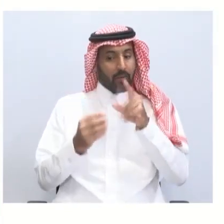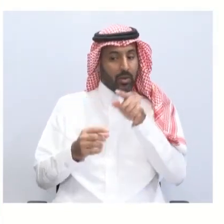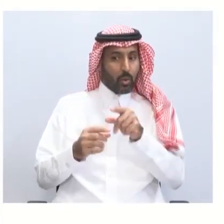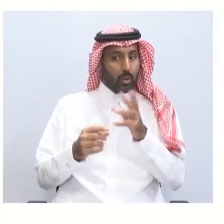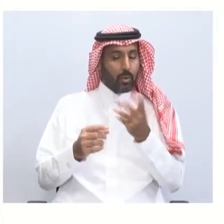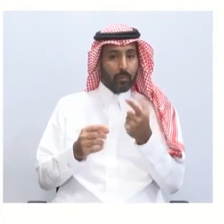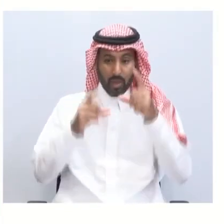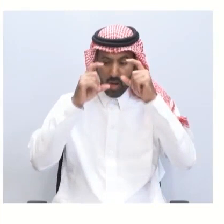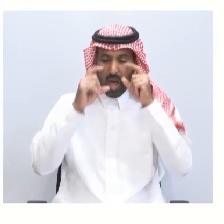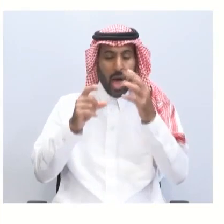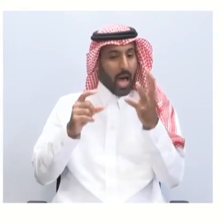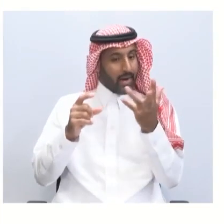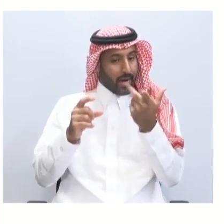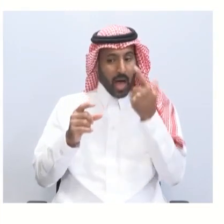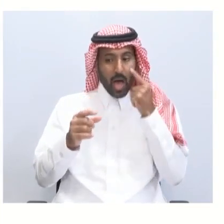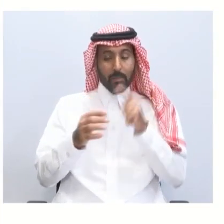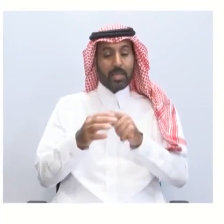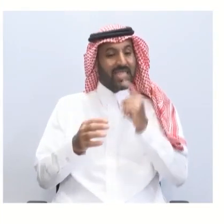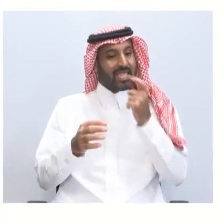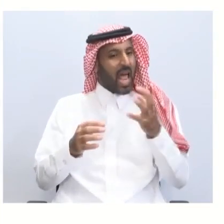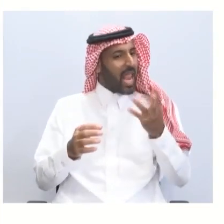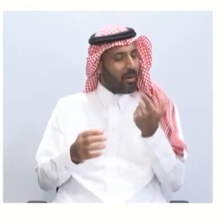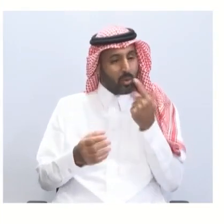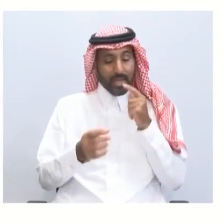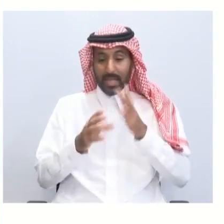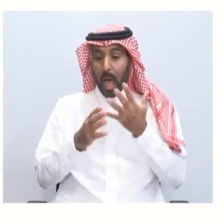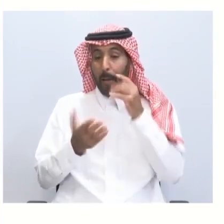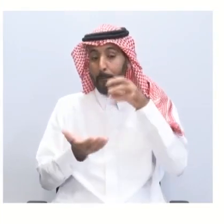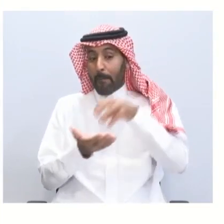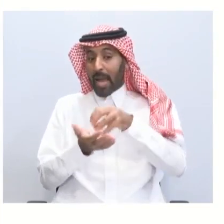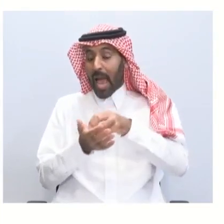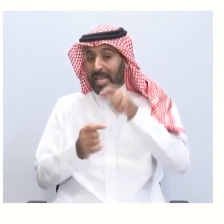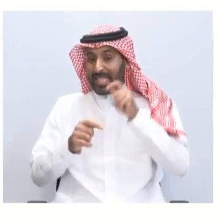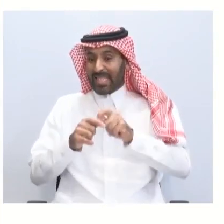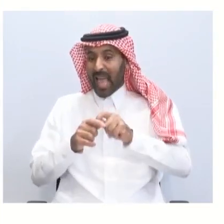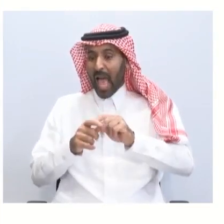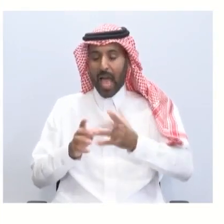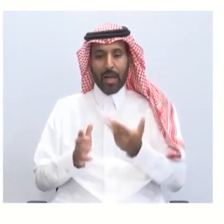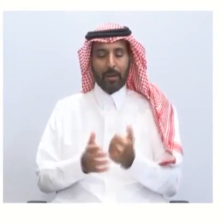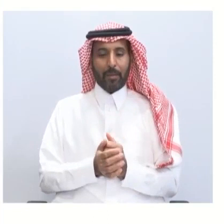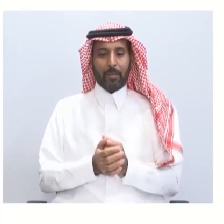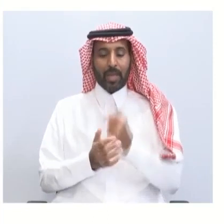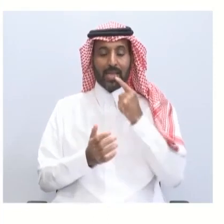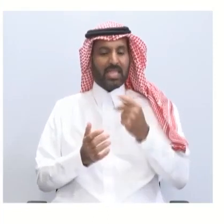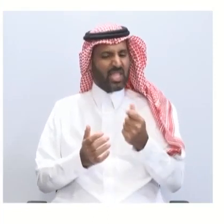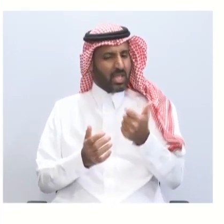من رقم الاصدار مكان الصناعه